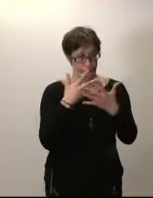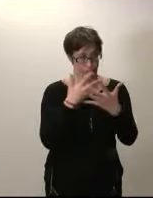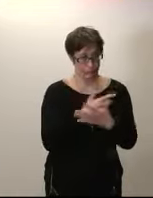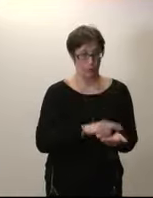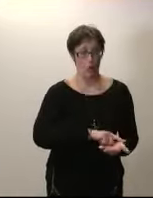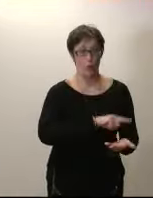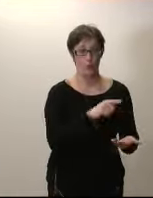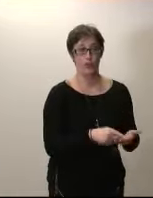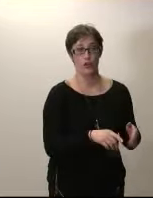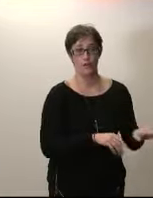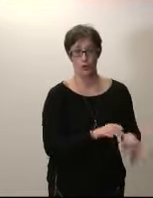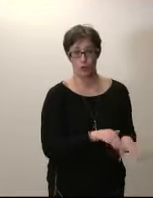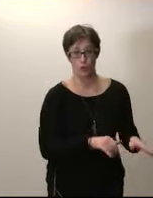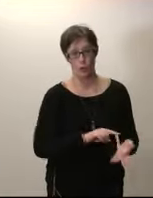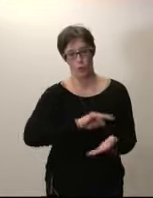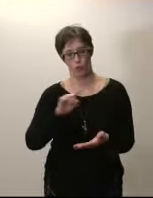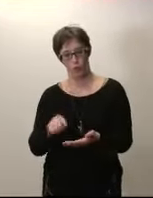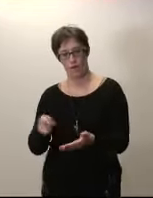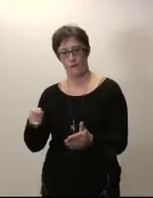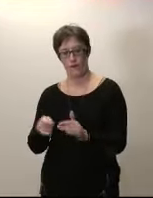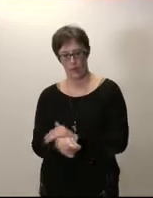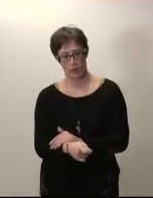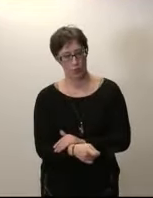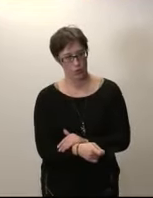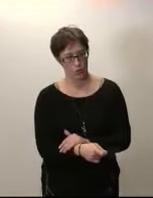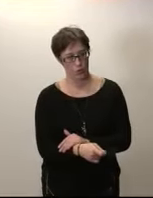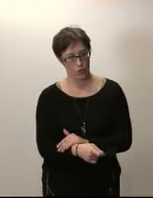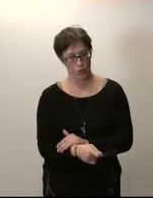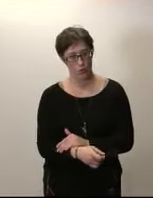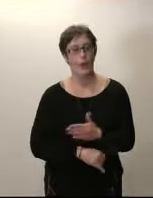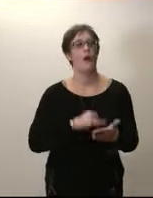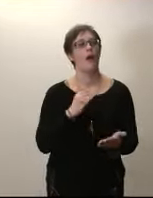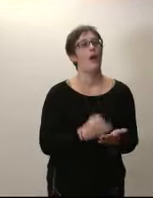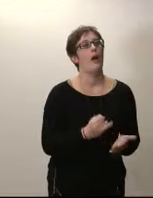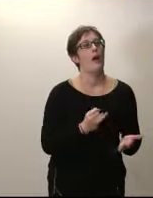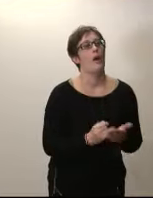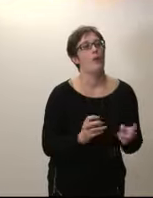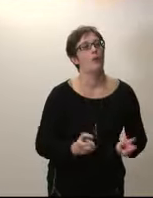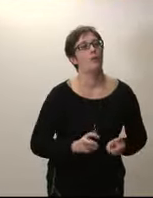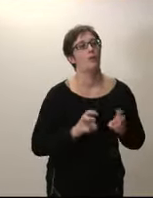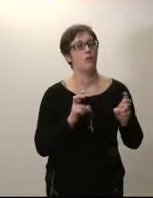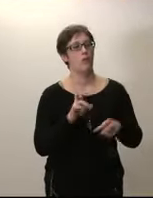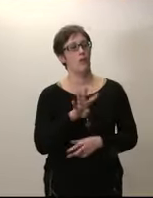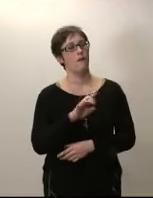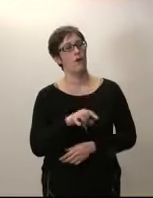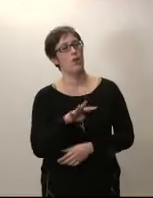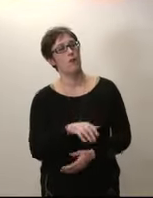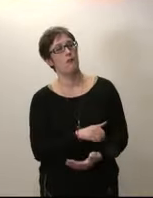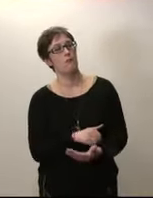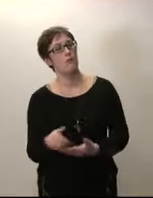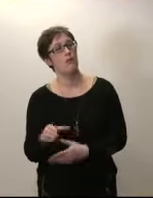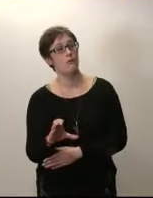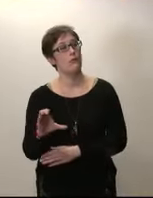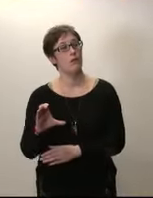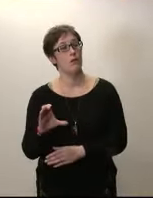budget d'investissement. Les 4,4 millions d'augmentation d'impôts ne vont pas venir alimenter